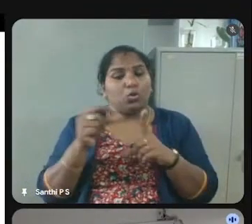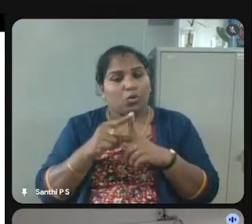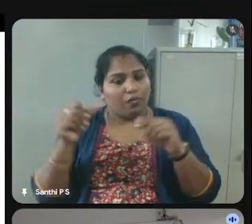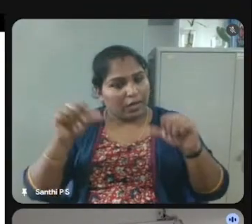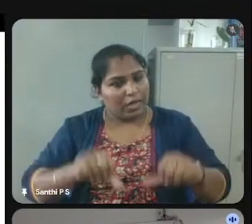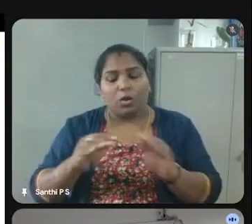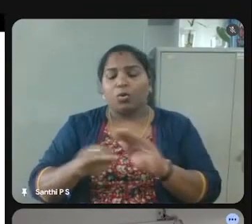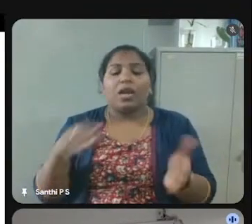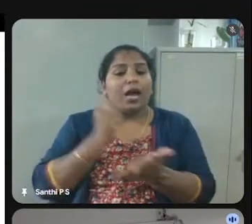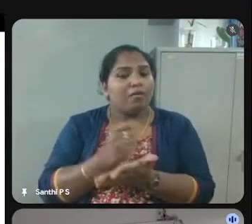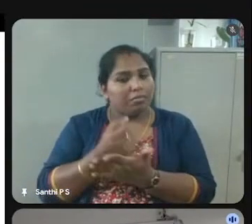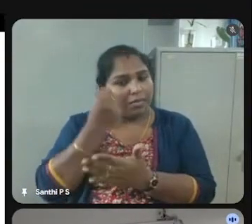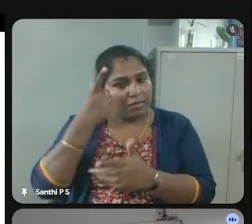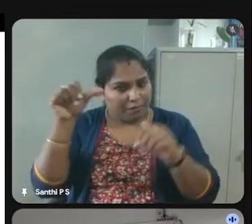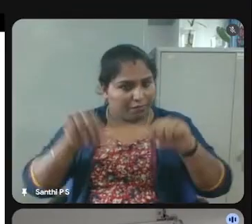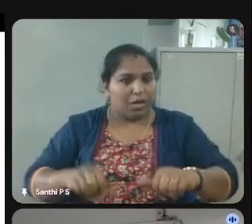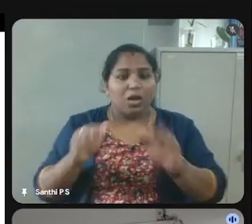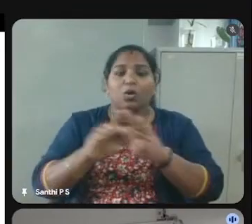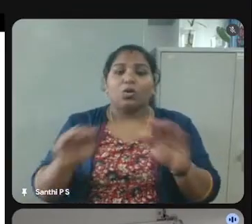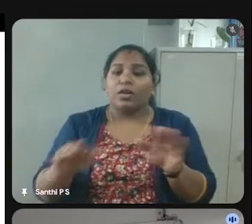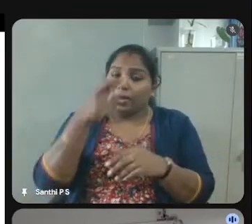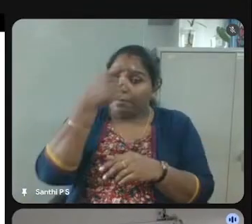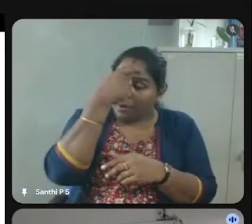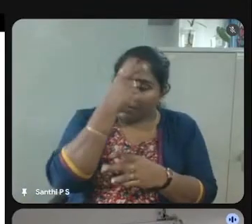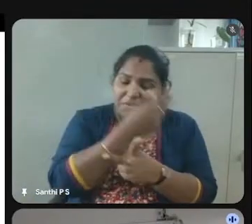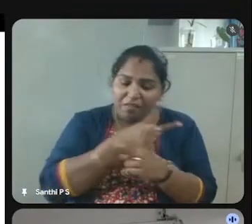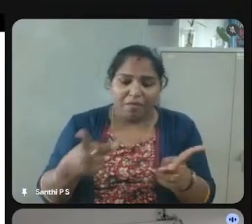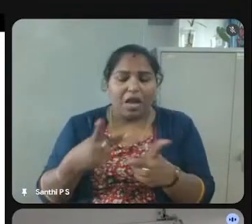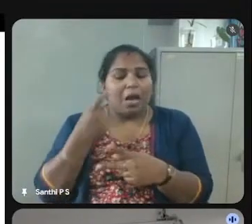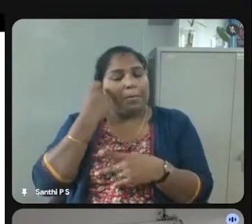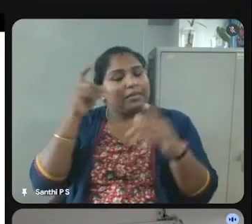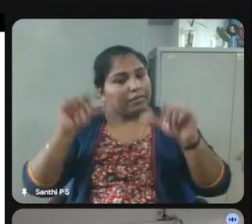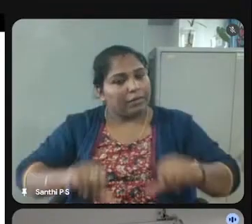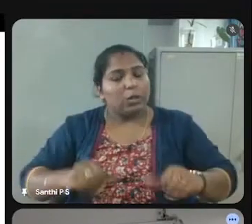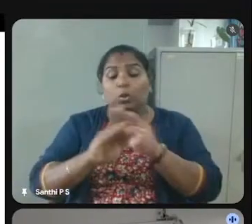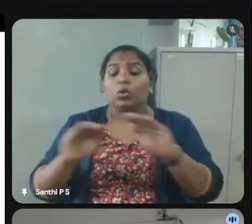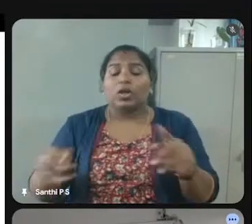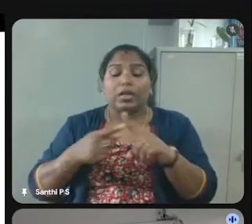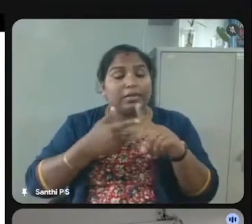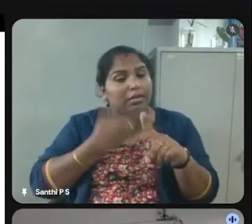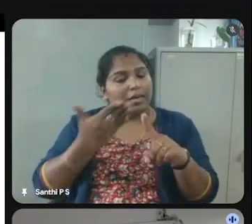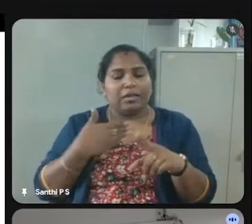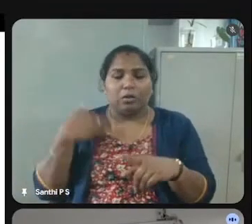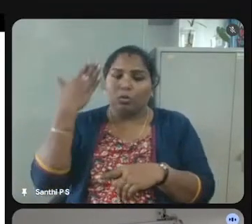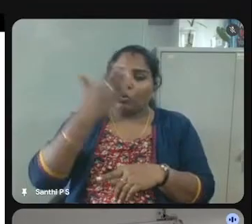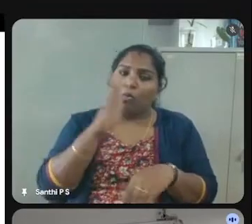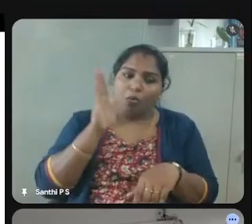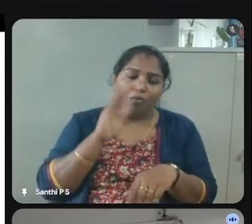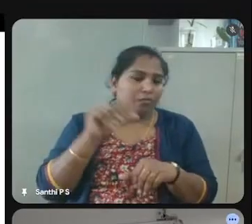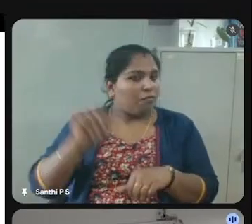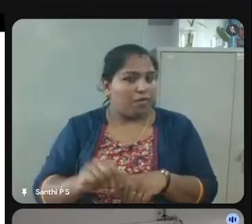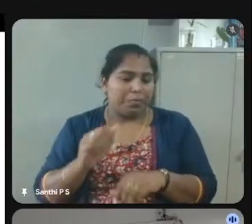മനസ്സിലാക്കാൻ സാധിച്ചു എന്ന് വരില്ല, കുട്ടിക്കുണ്ടാകുന്ന പ്രശ്നങ്ങളെ മനസ്സിലാകുന്നില്ല, അതുപോലെ തന്നെ കുട്ടിയുടെ തെറപ്പിക്ക് നമുക്ക് പ്രോപ്പറായിട്ട് കൊണ്ടുപോകാൻ പറ്റുന്നു